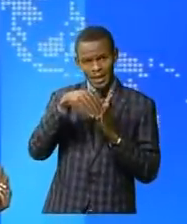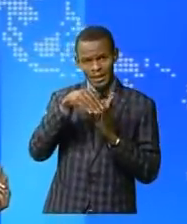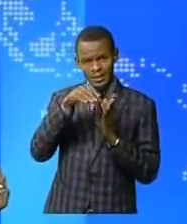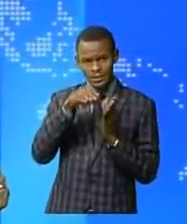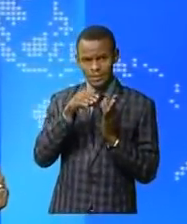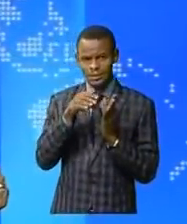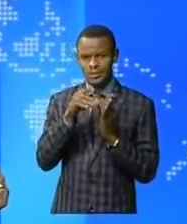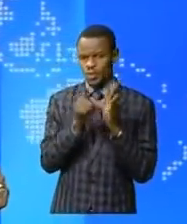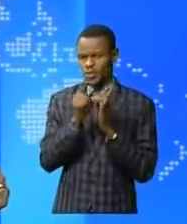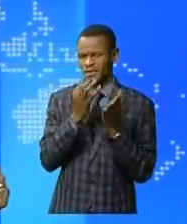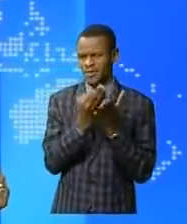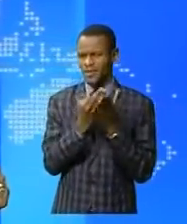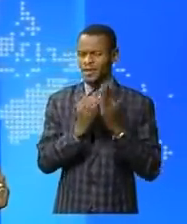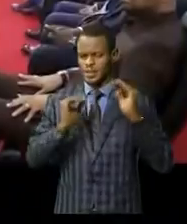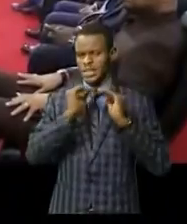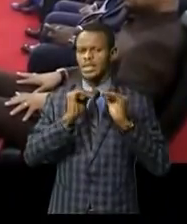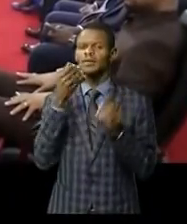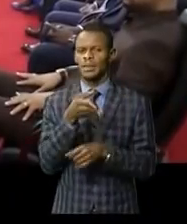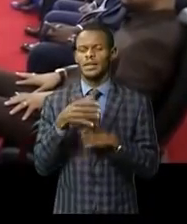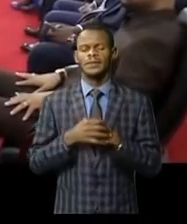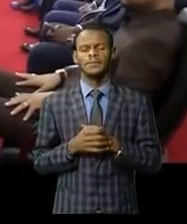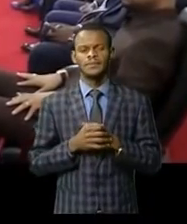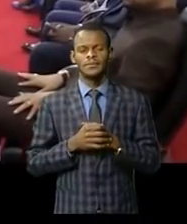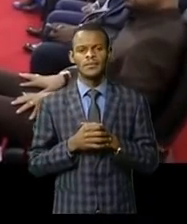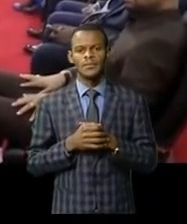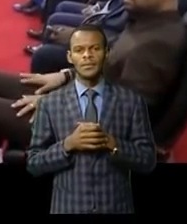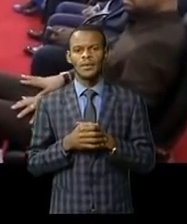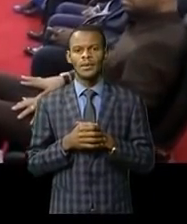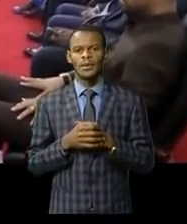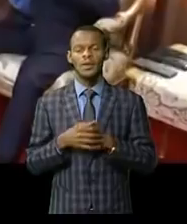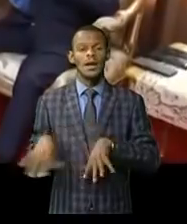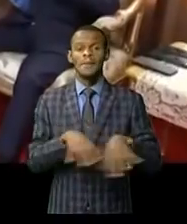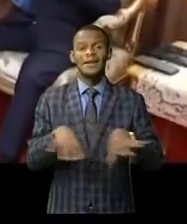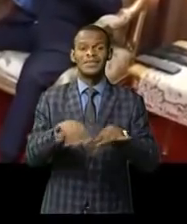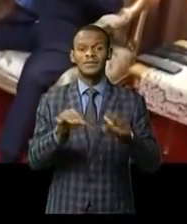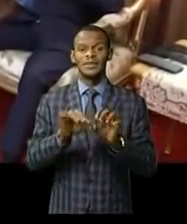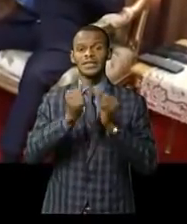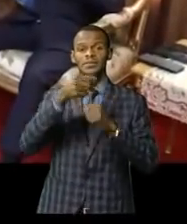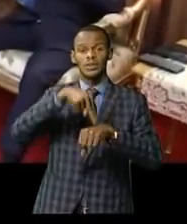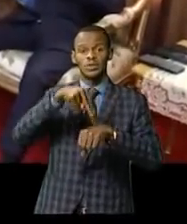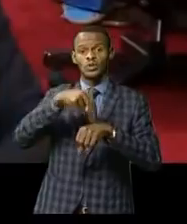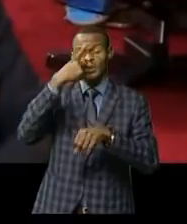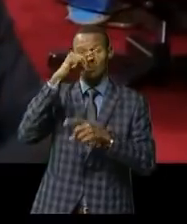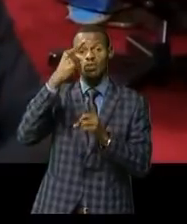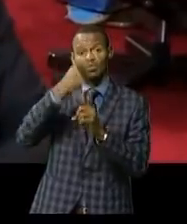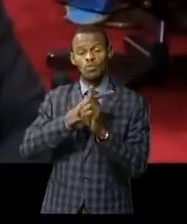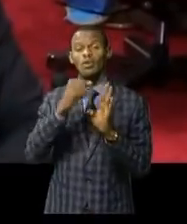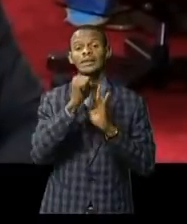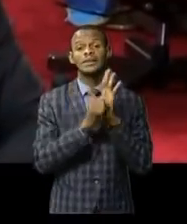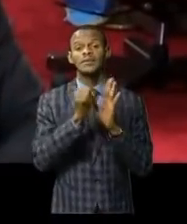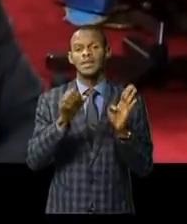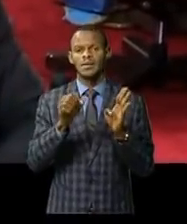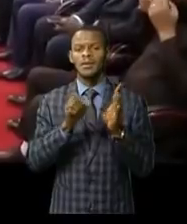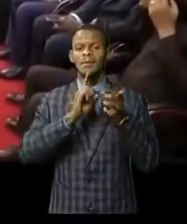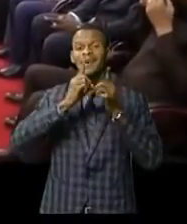Patty Tondwangu était présente. La session de septembre étant spécialement budgétaire, le Premier ministre a vite saisi l'occasion